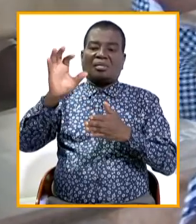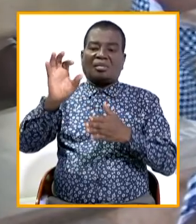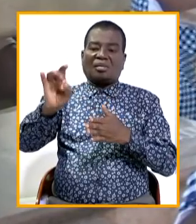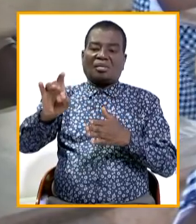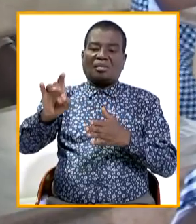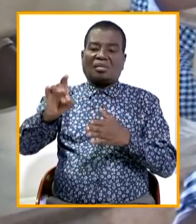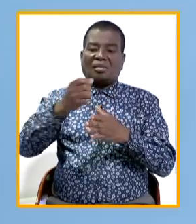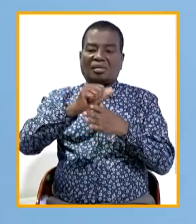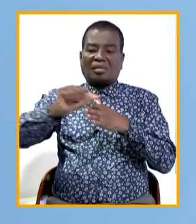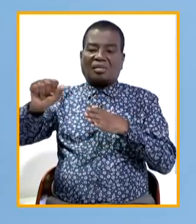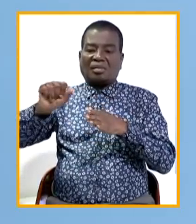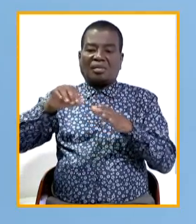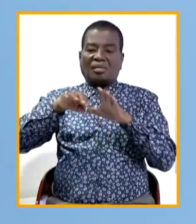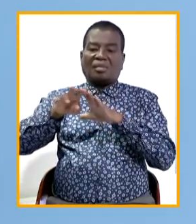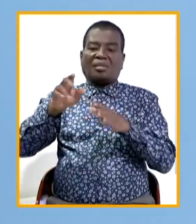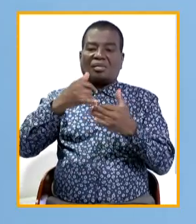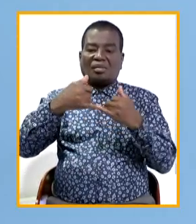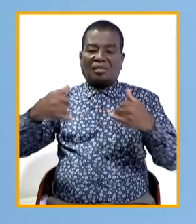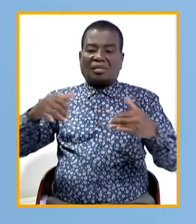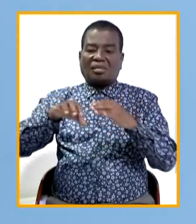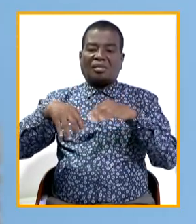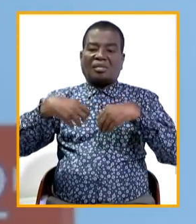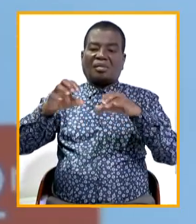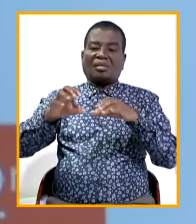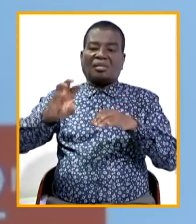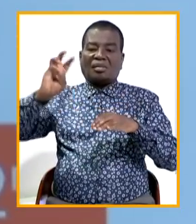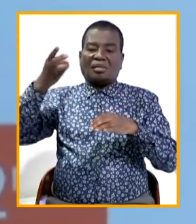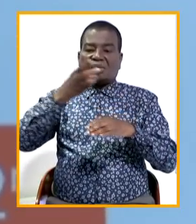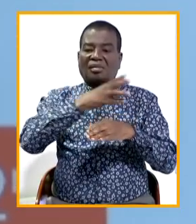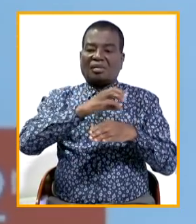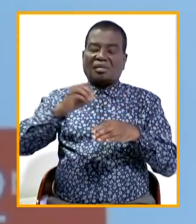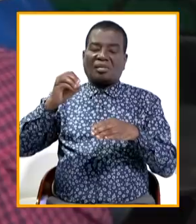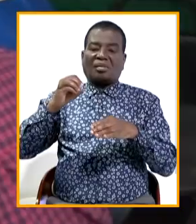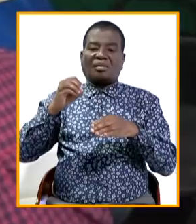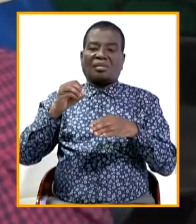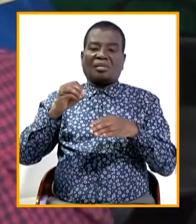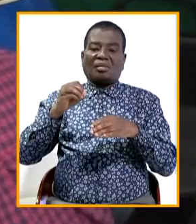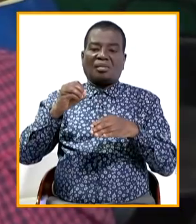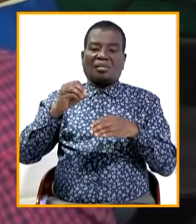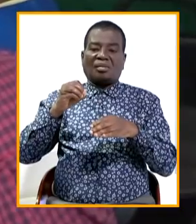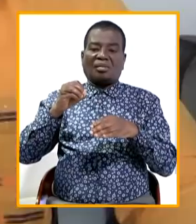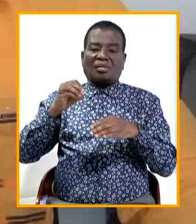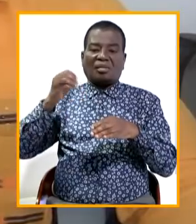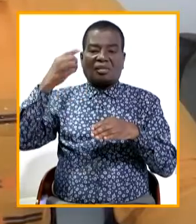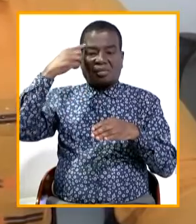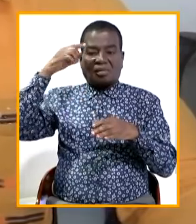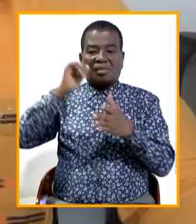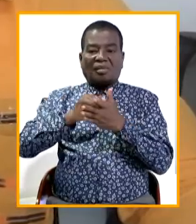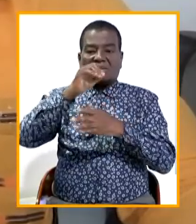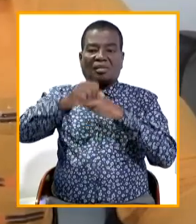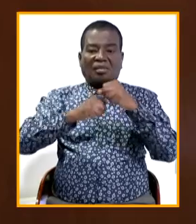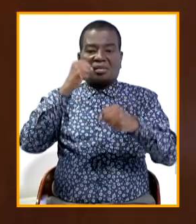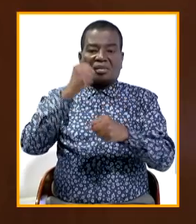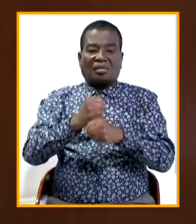l'affectation en ligne des élèves en classe de 6e en est une parfaite illustration. Au titre de la session